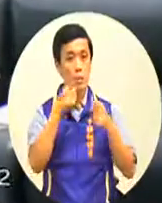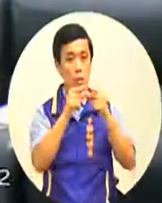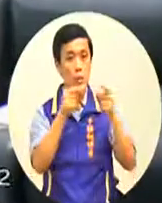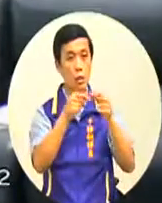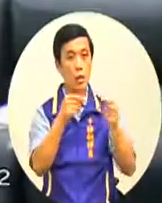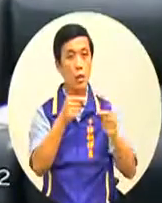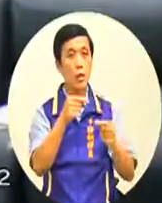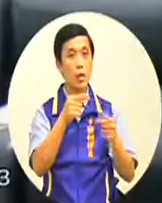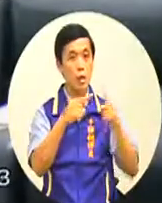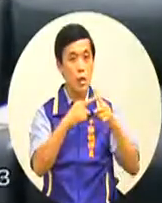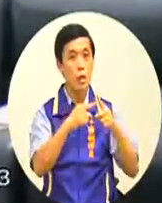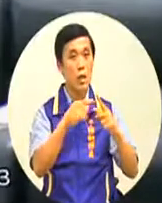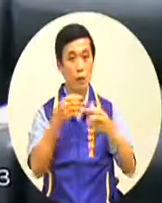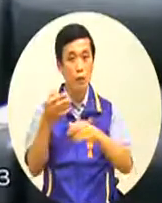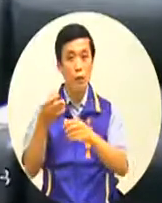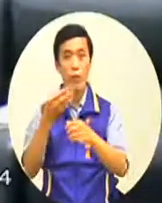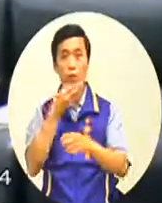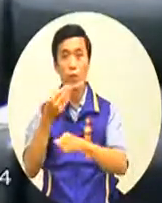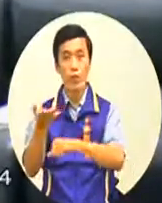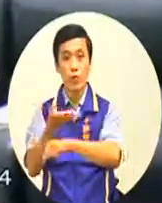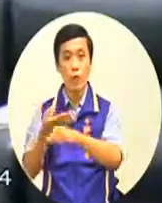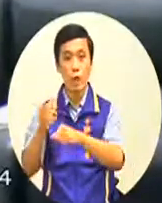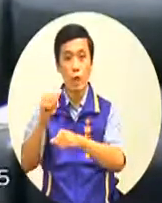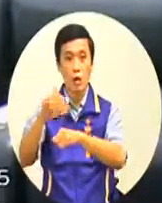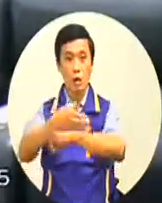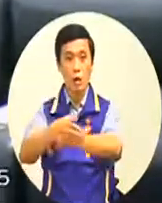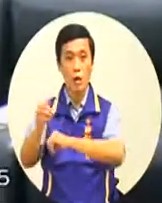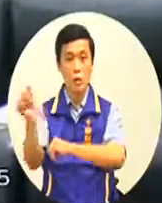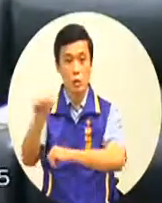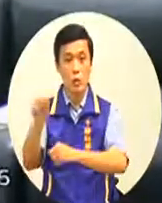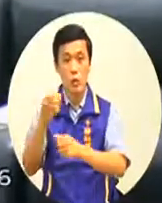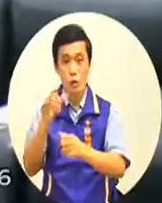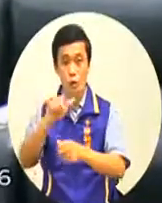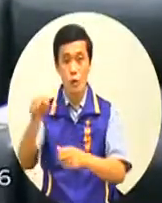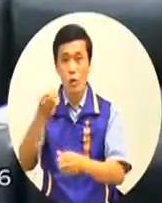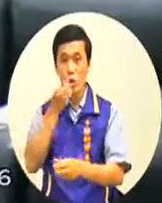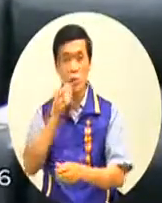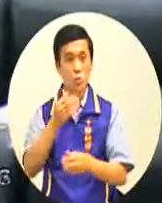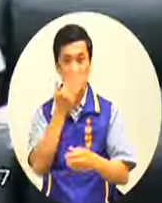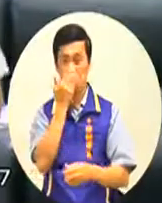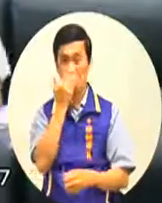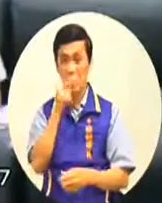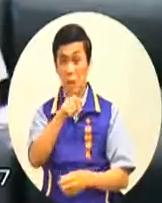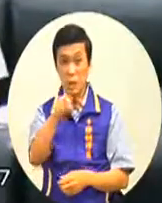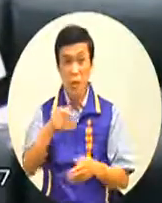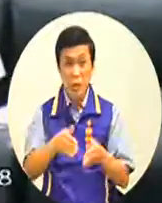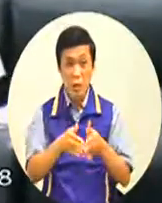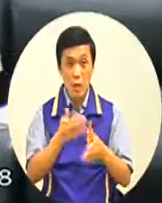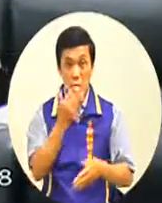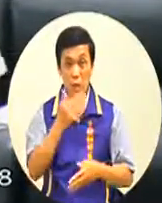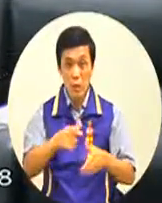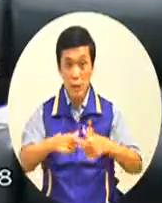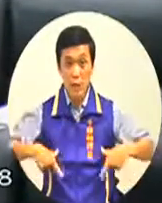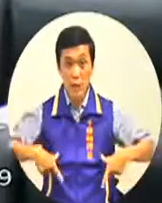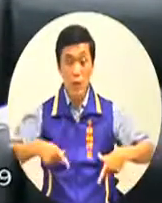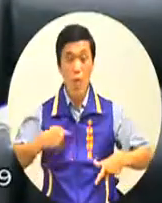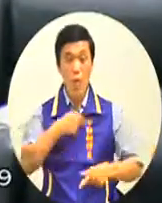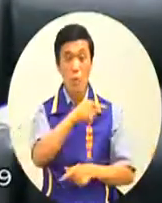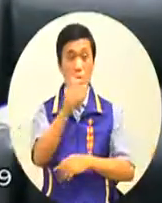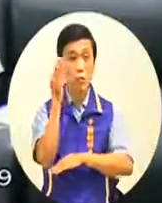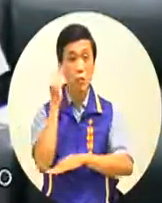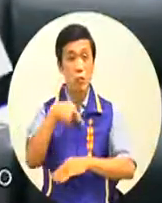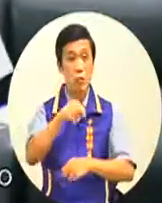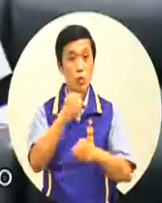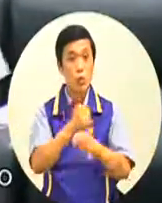县的农产品都不敢吃啊，你们还敢准备进口啊？我们还被耻笑啊！我们的政府干嘛去干这种事，还